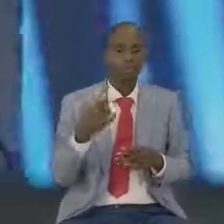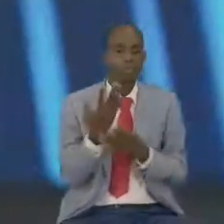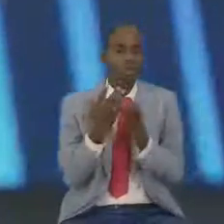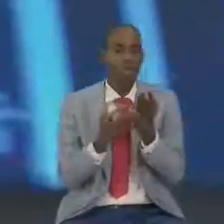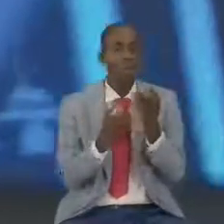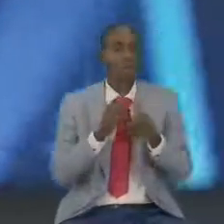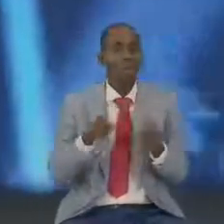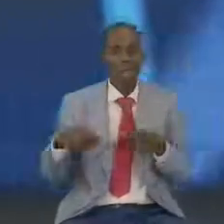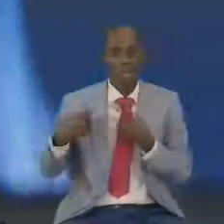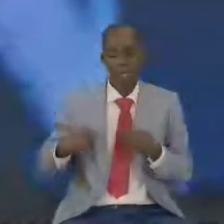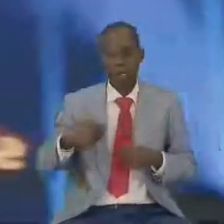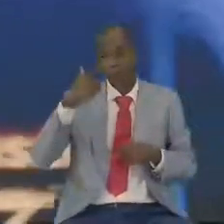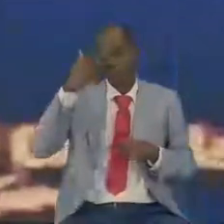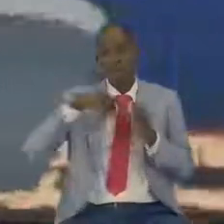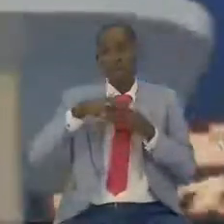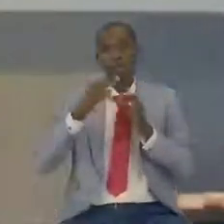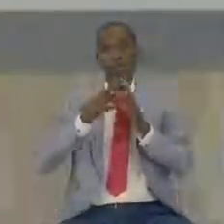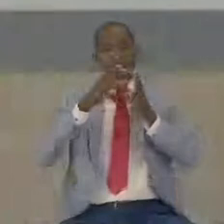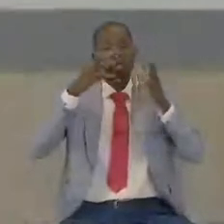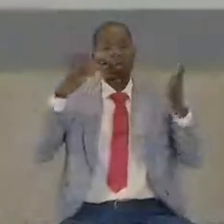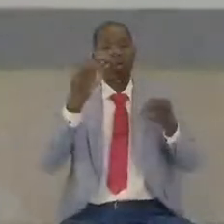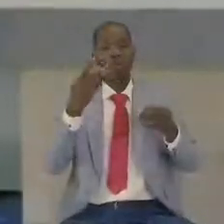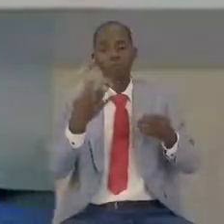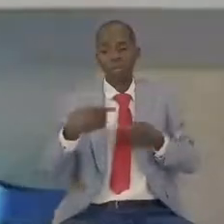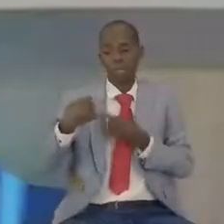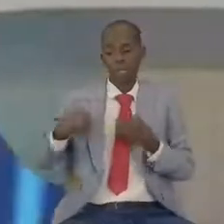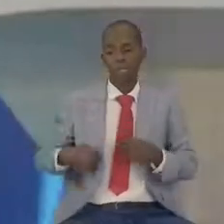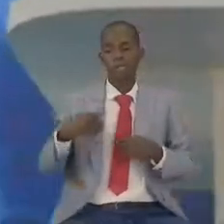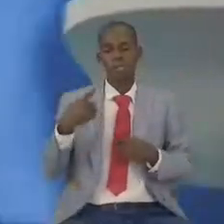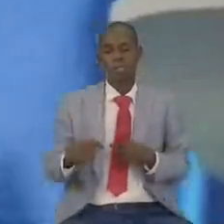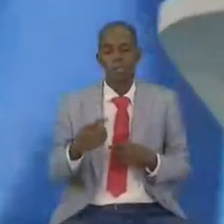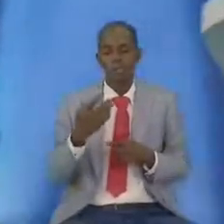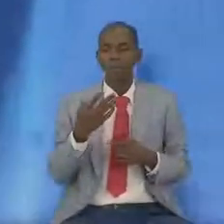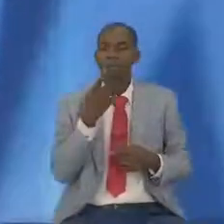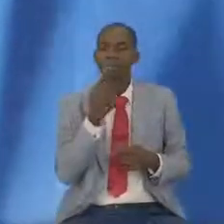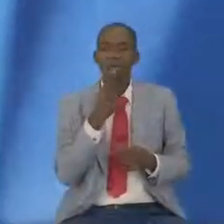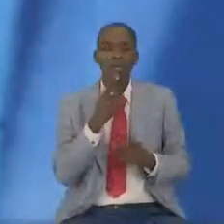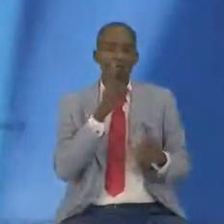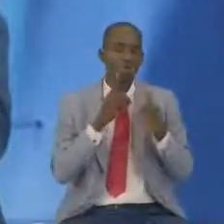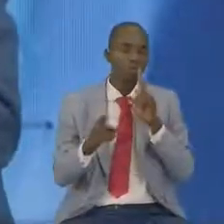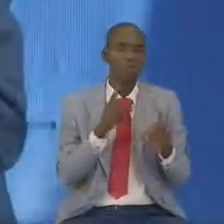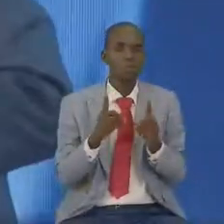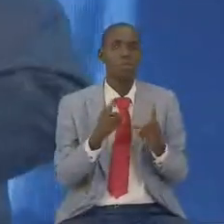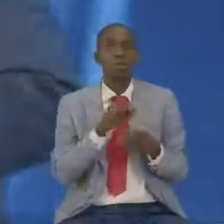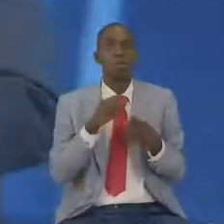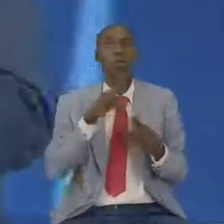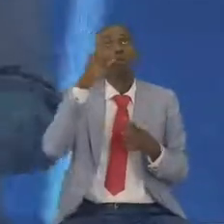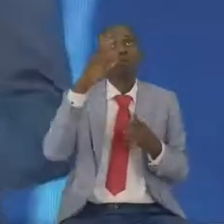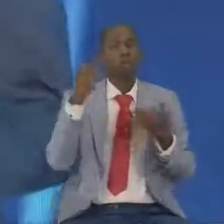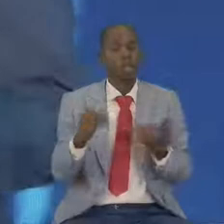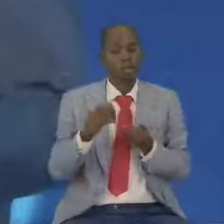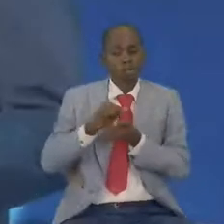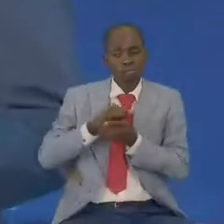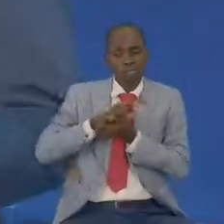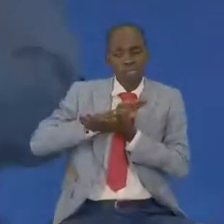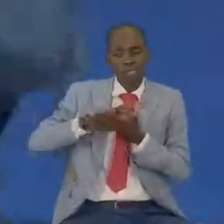bouche parle. Alors, lorsque Dieu touche le cœur, sanctifie le cœur, purifie le cœur, et que le